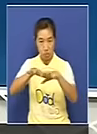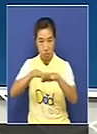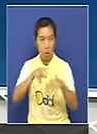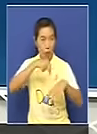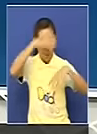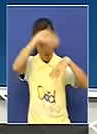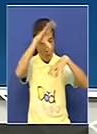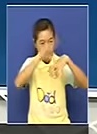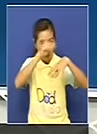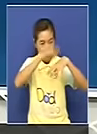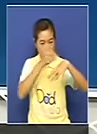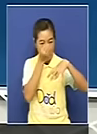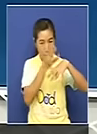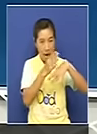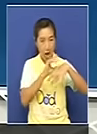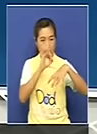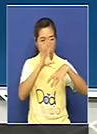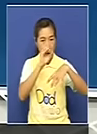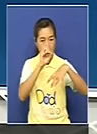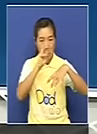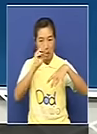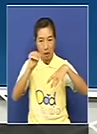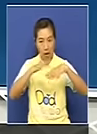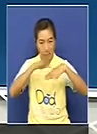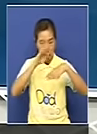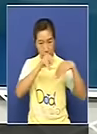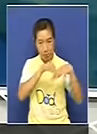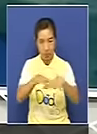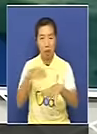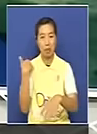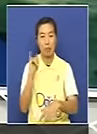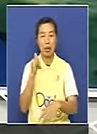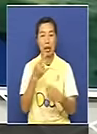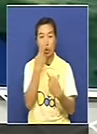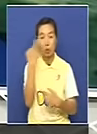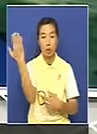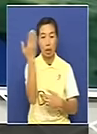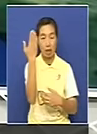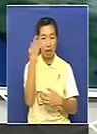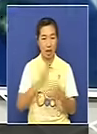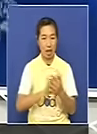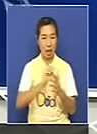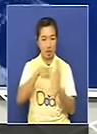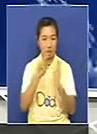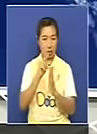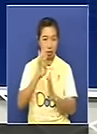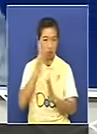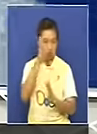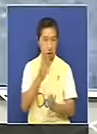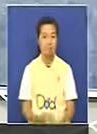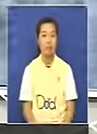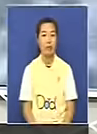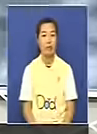ฝนไว้เป็นปริมาณมากเกิน150มิลลิเมตรนะครับและปิดท้ายกันที่สภาพอากาศใน24ชั่วโมงข้างหน้าครับ